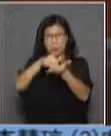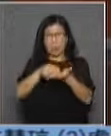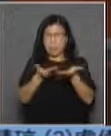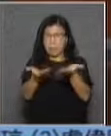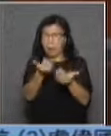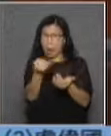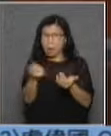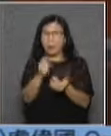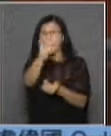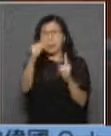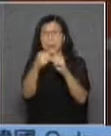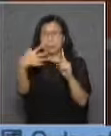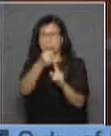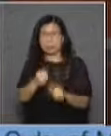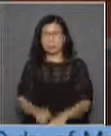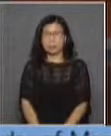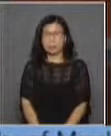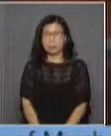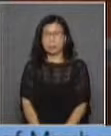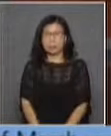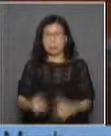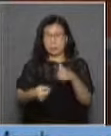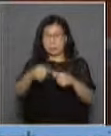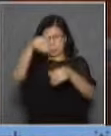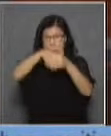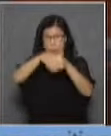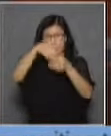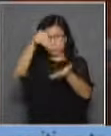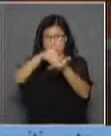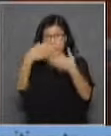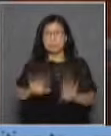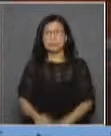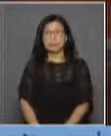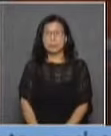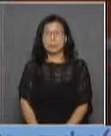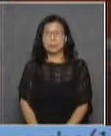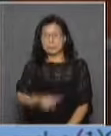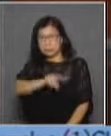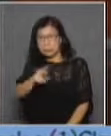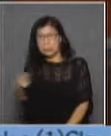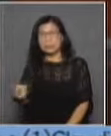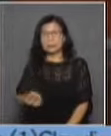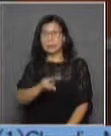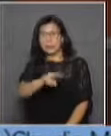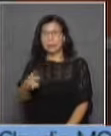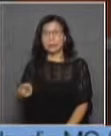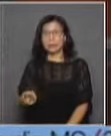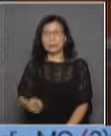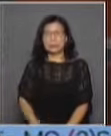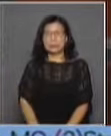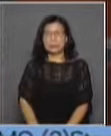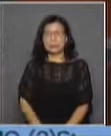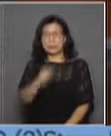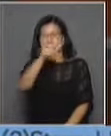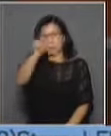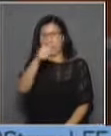邊一個做主席，係咪個公投決定，或者係從呢個改變呢一個嘅啊，即係立呢個大學